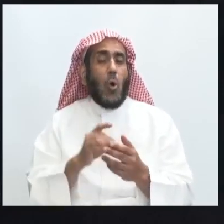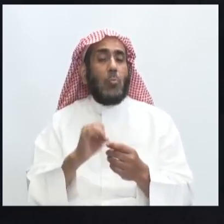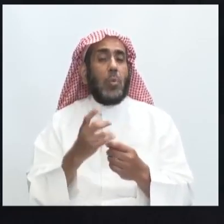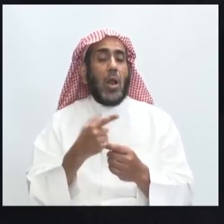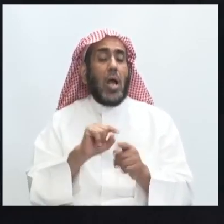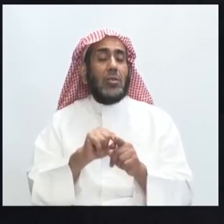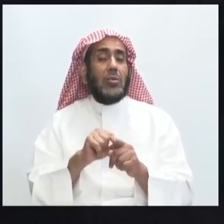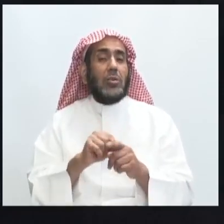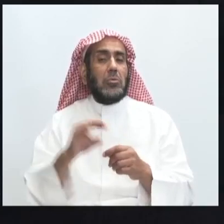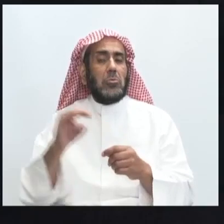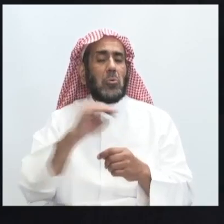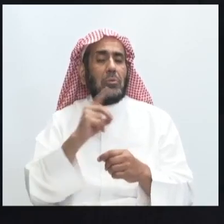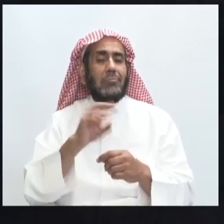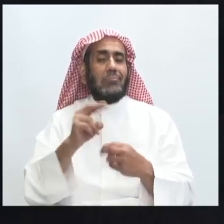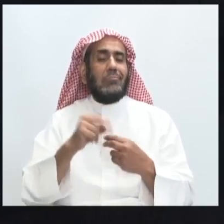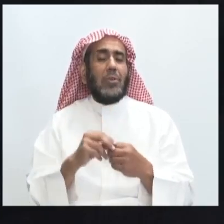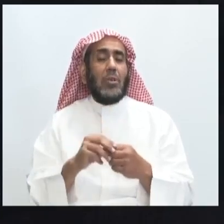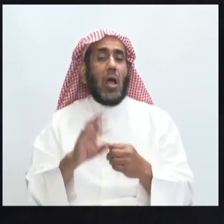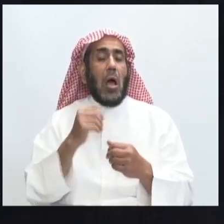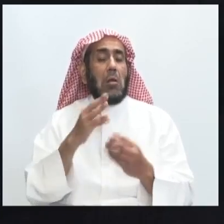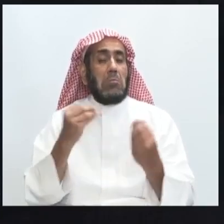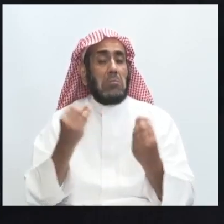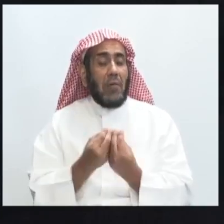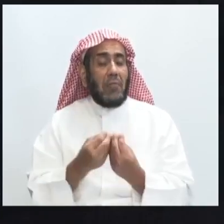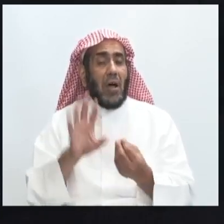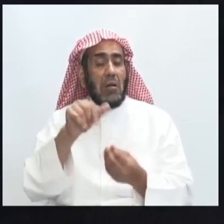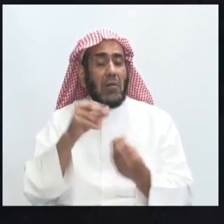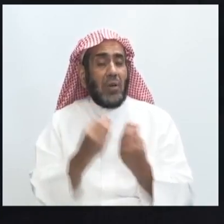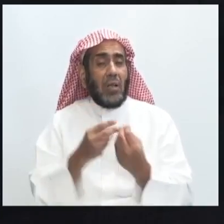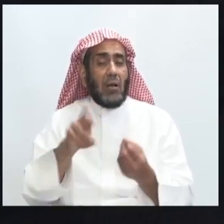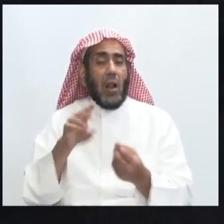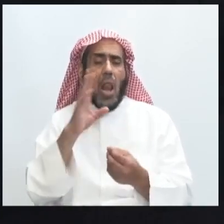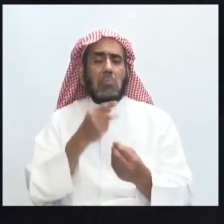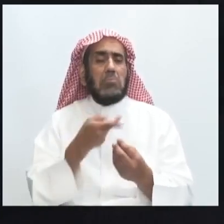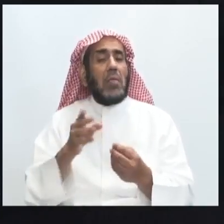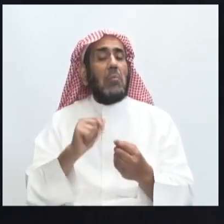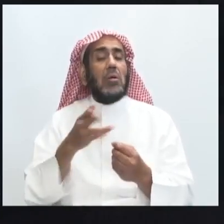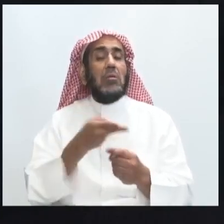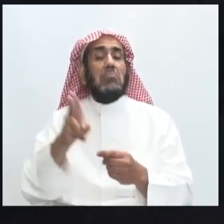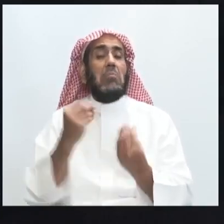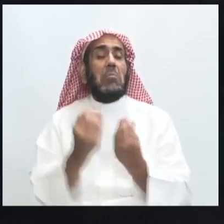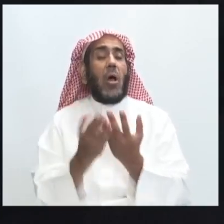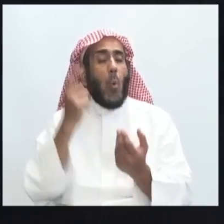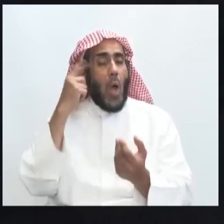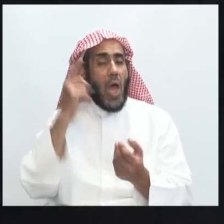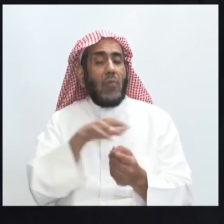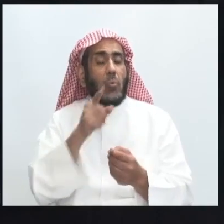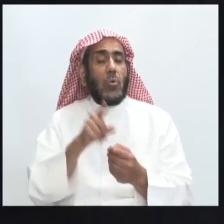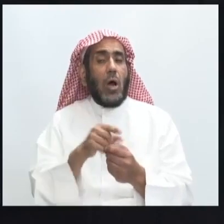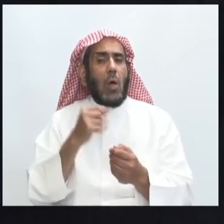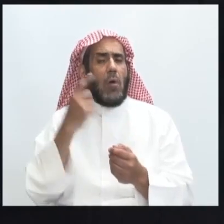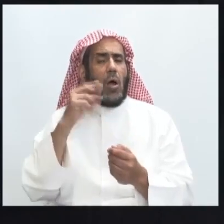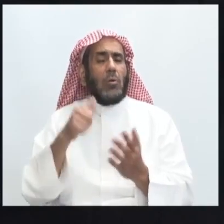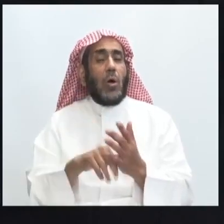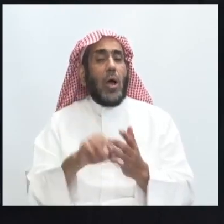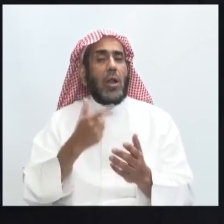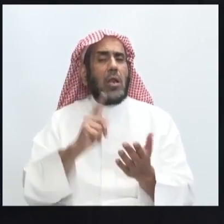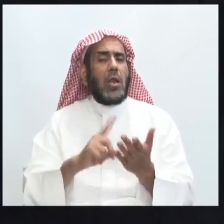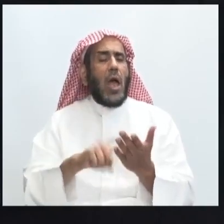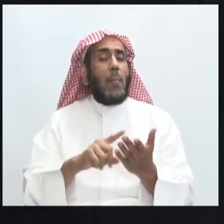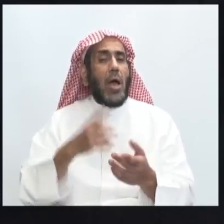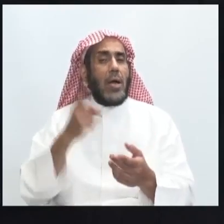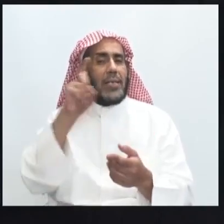اجل ان ترد عليه هل انت رافقت اخاك وهو يعرف انك لم تذهب اصلا لمرافقته او لمعرفه امر يجهله وانما